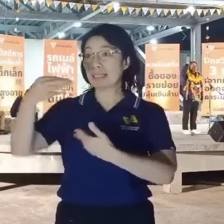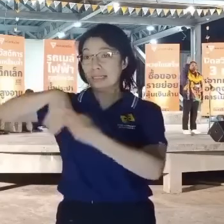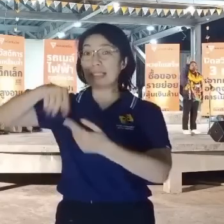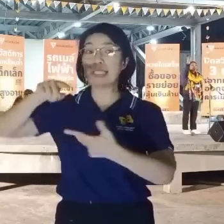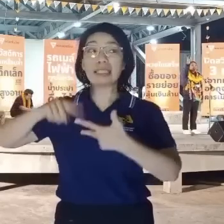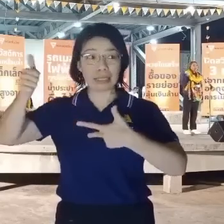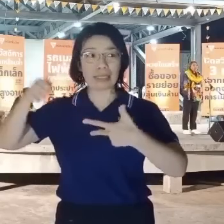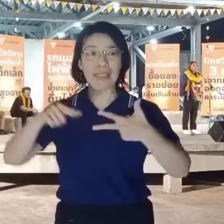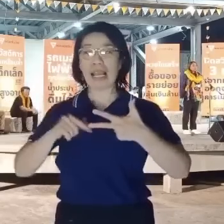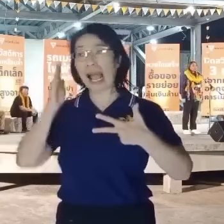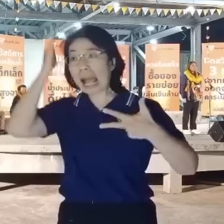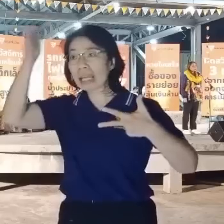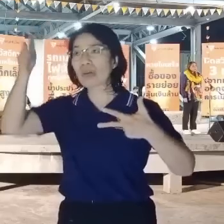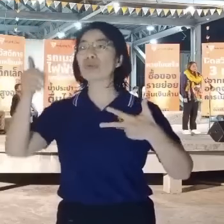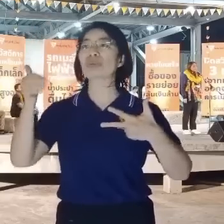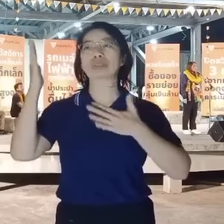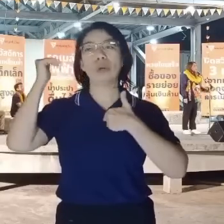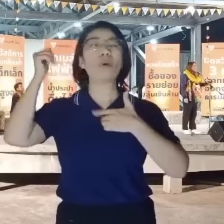มีอนาคต